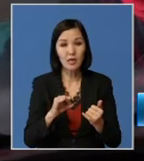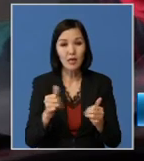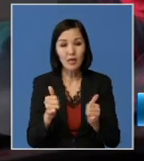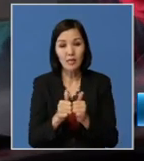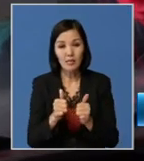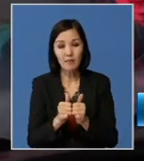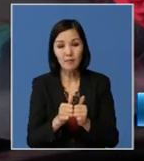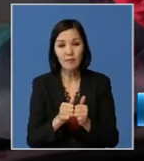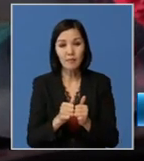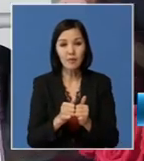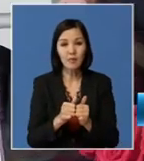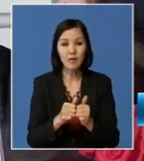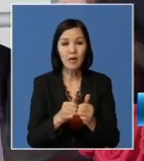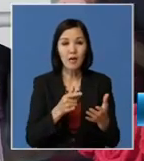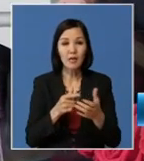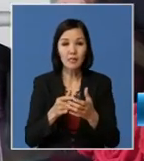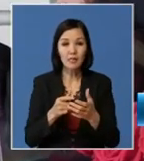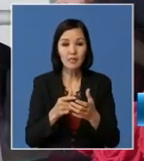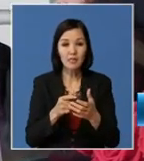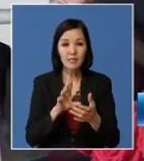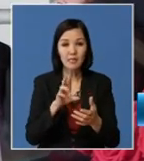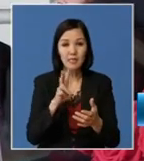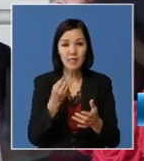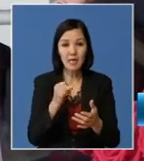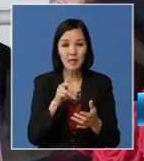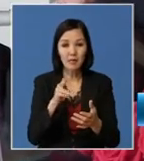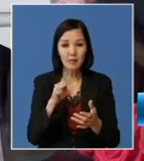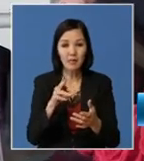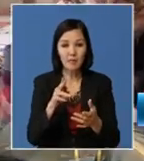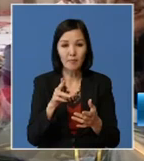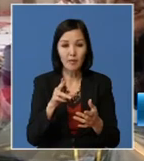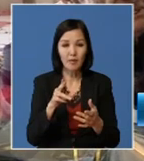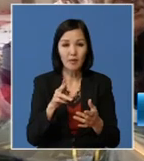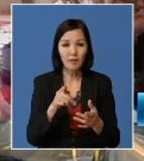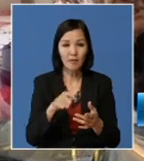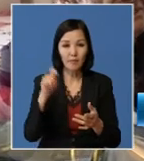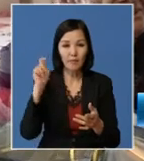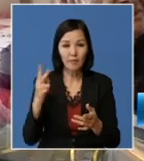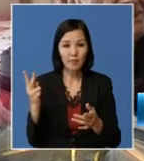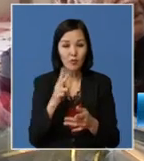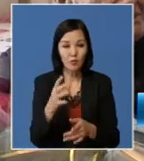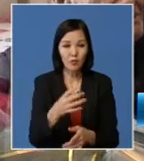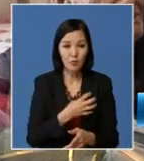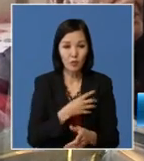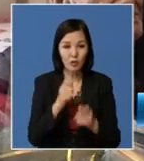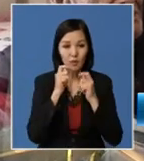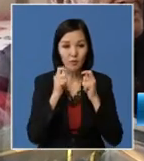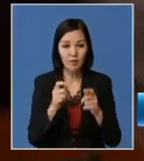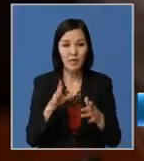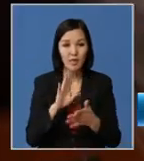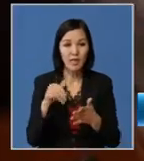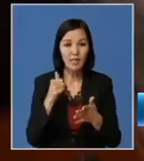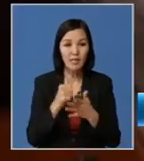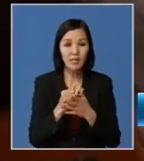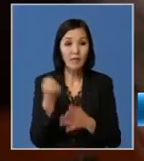в артиллерийских войсках. Был снайпером. Ветеран ВОВ награжден орденом Отечественной войны второй степени. Но самая главная награда –